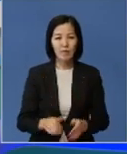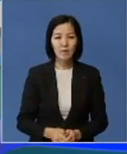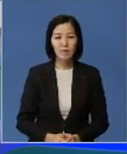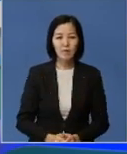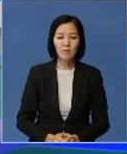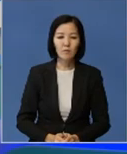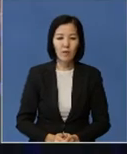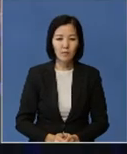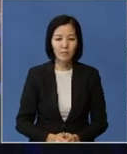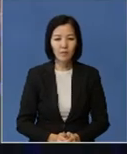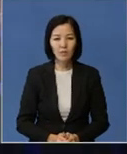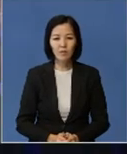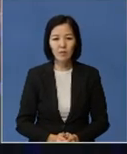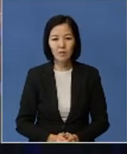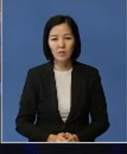тарқатады.